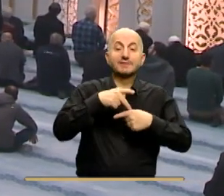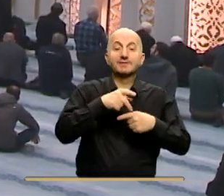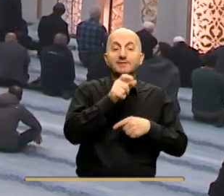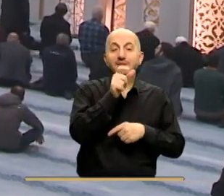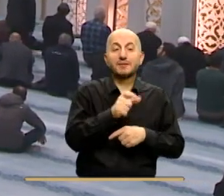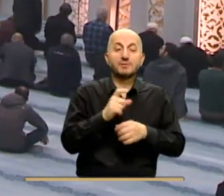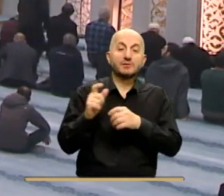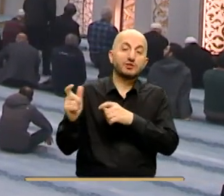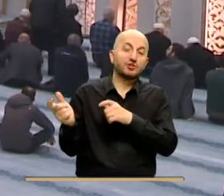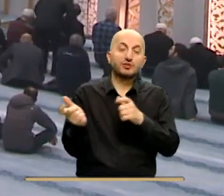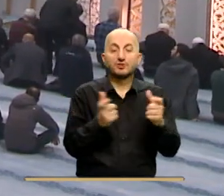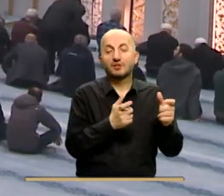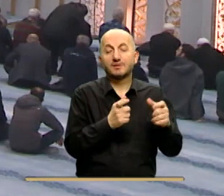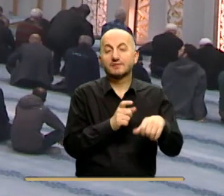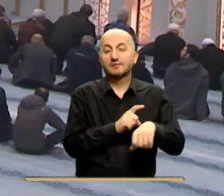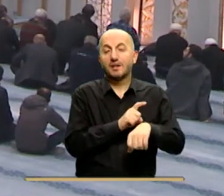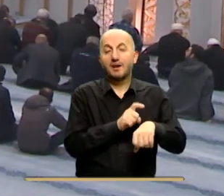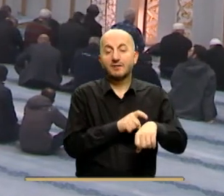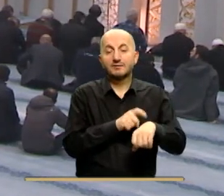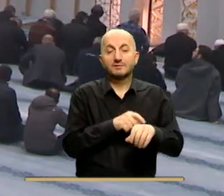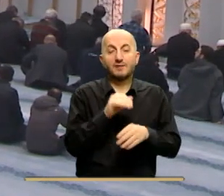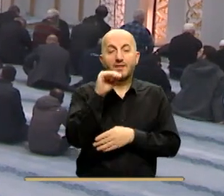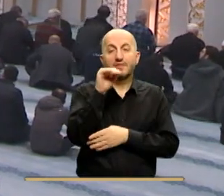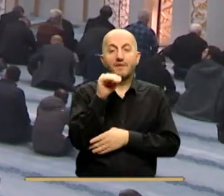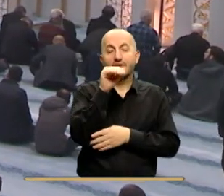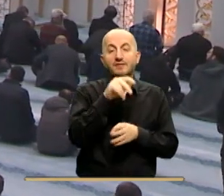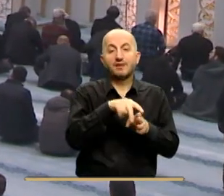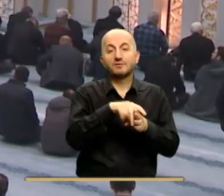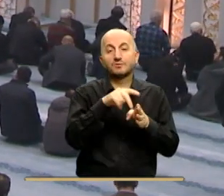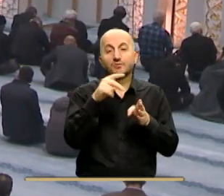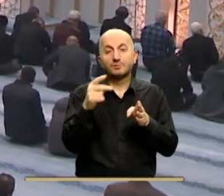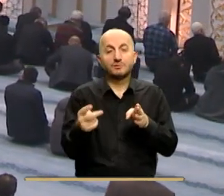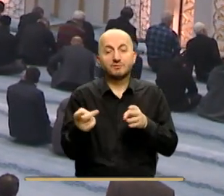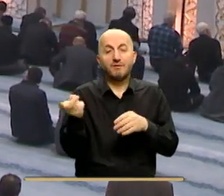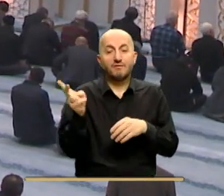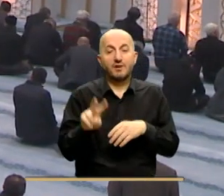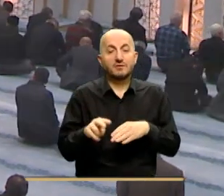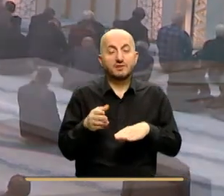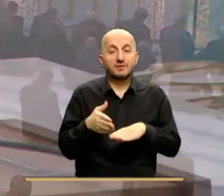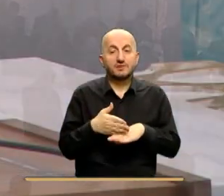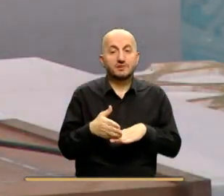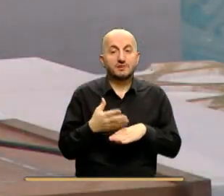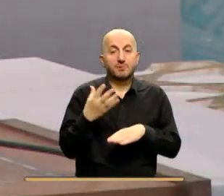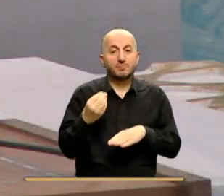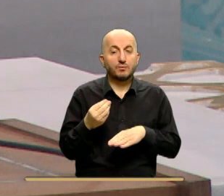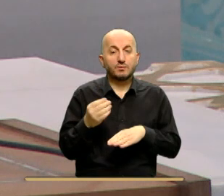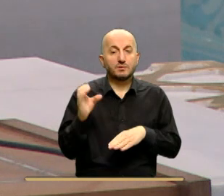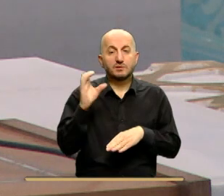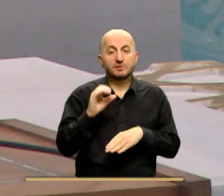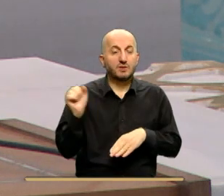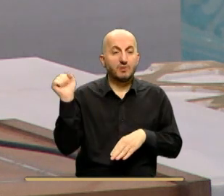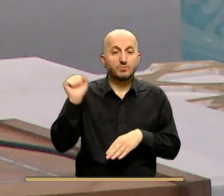hicret esnasında deveden düşüren ve vefatına sebep olan azılı İslam